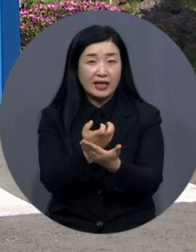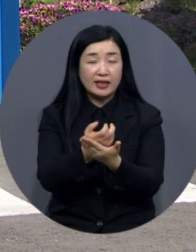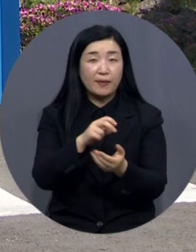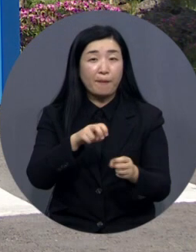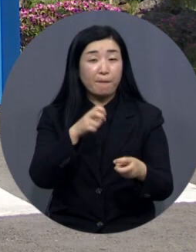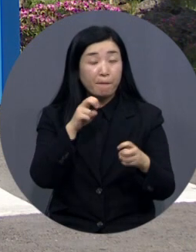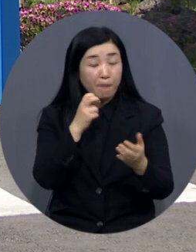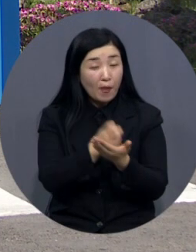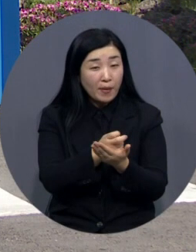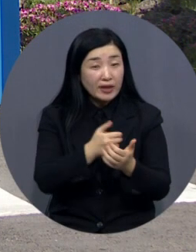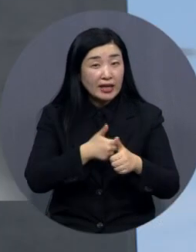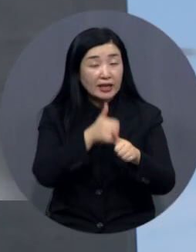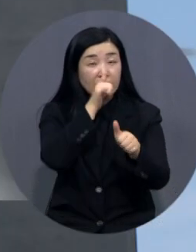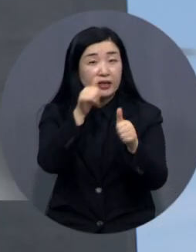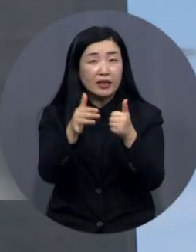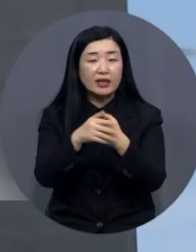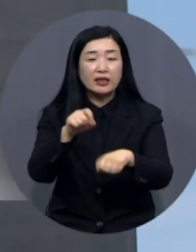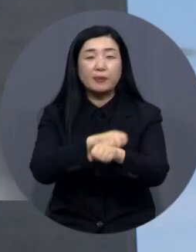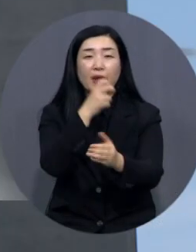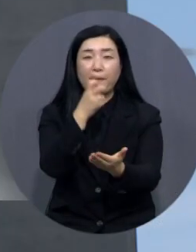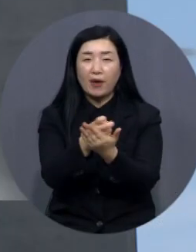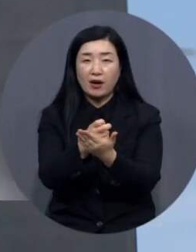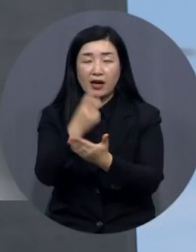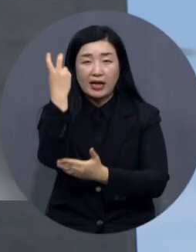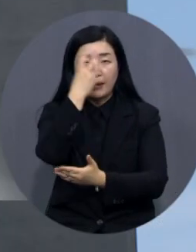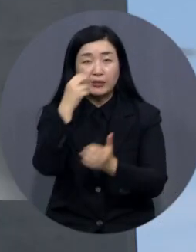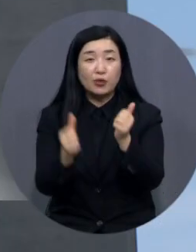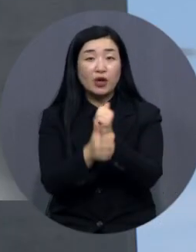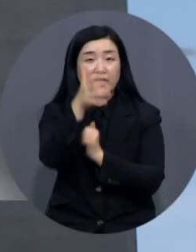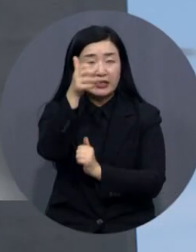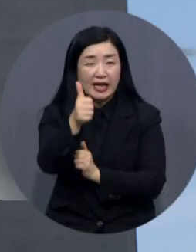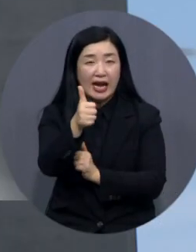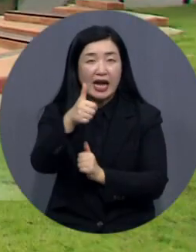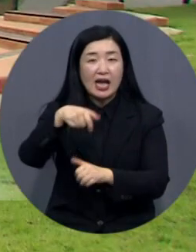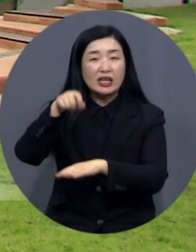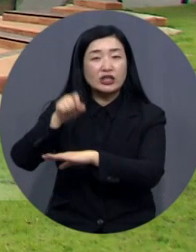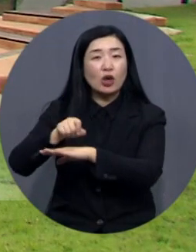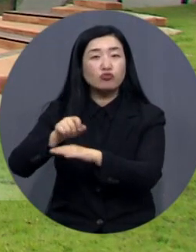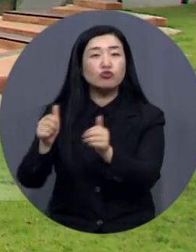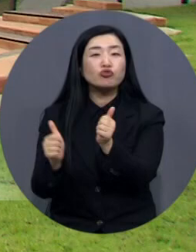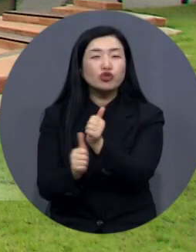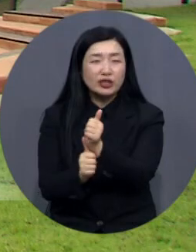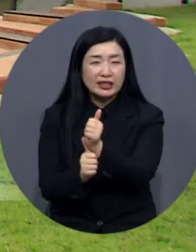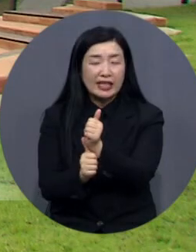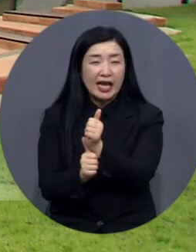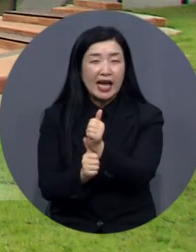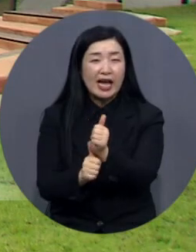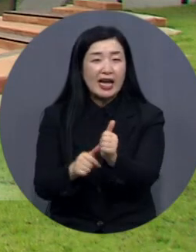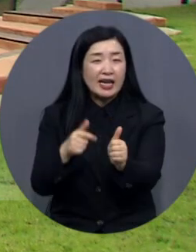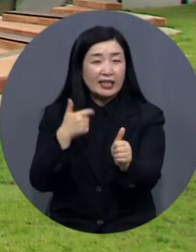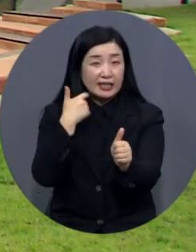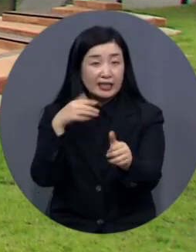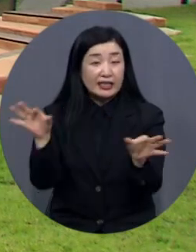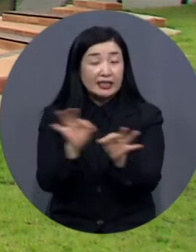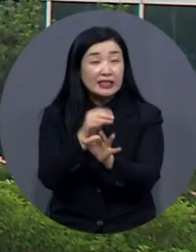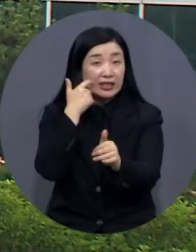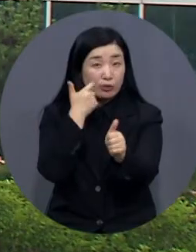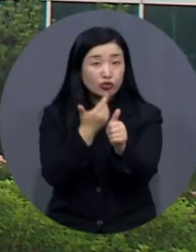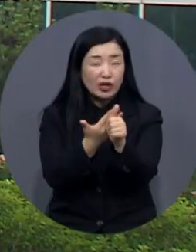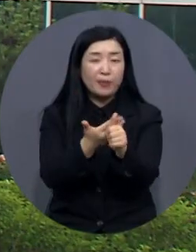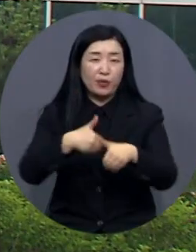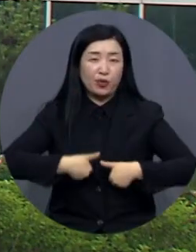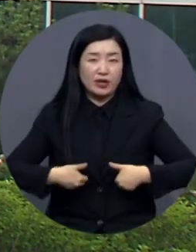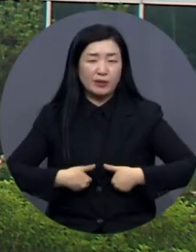것인데 제주특별법에는 제주도 감사위원장과 정무부지사는 인사청문회를 하도록 규정되어 있지만